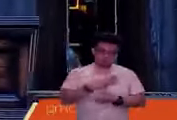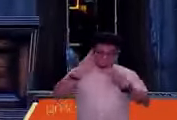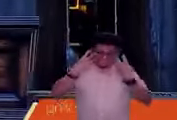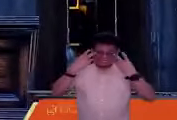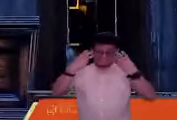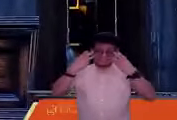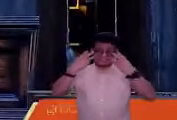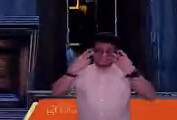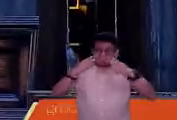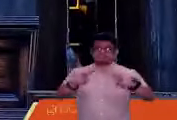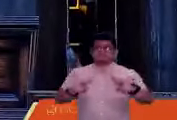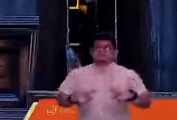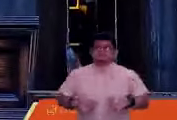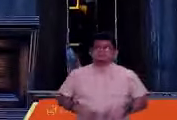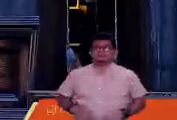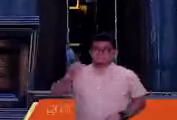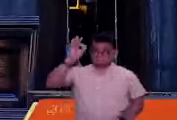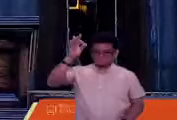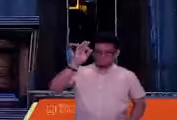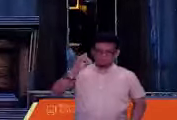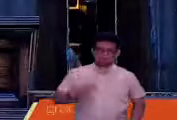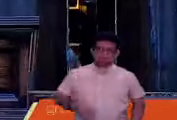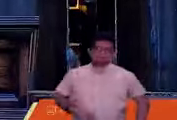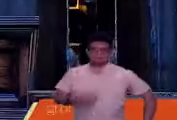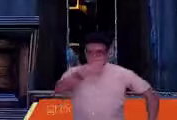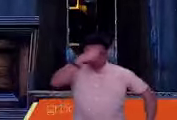kaigsunan, nindot kaayo, nga naman, tungod kay